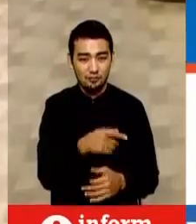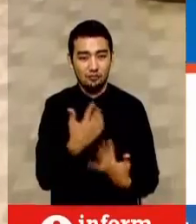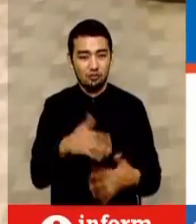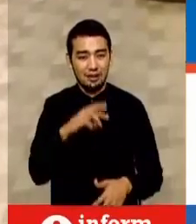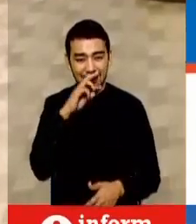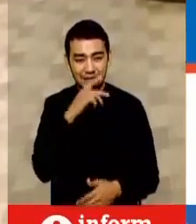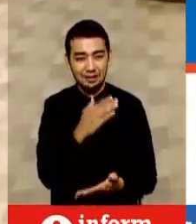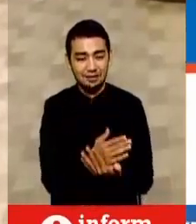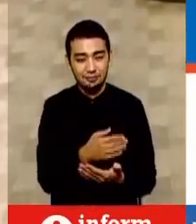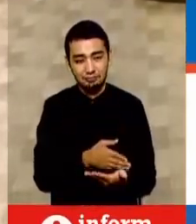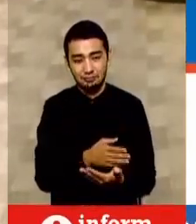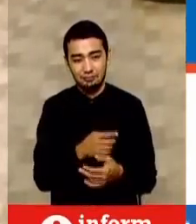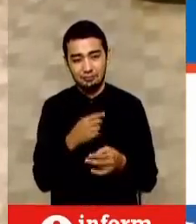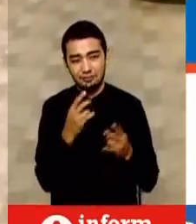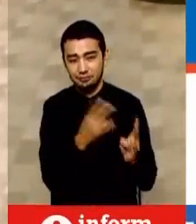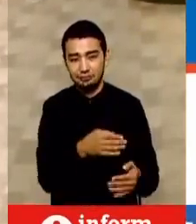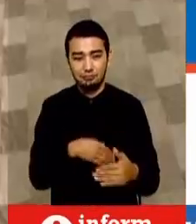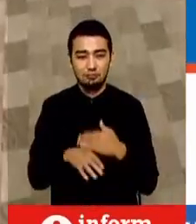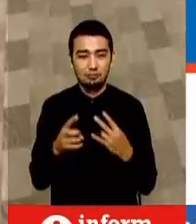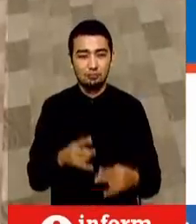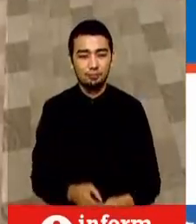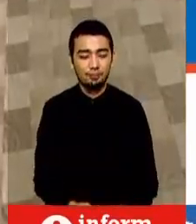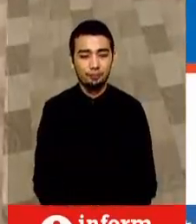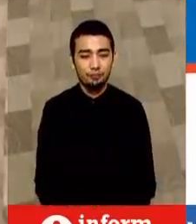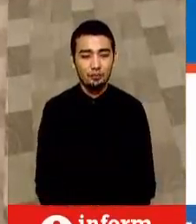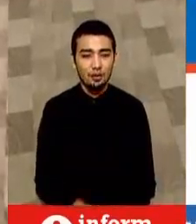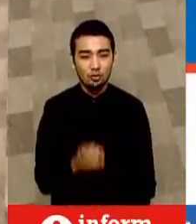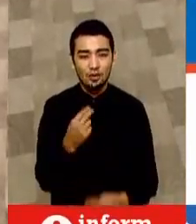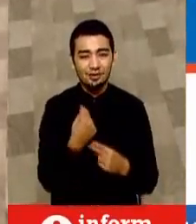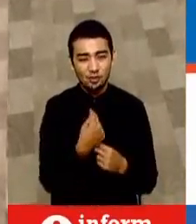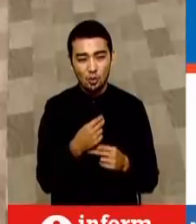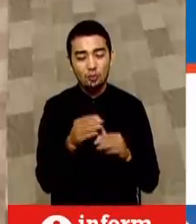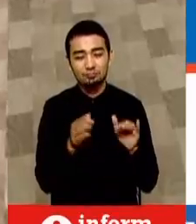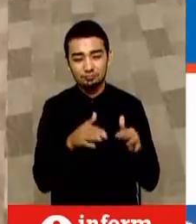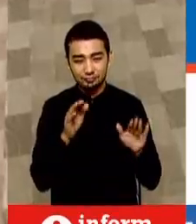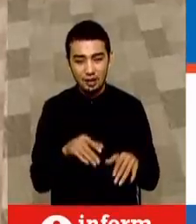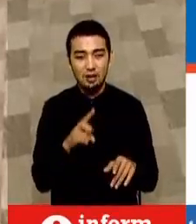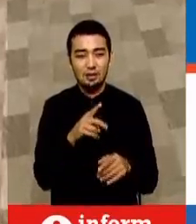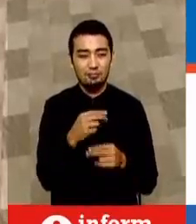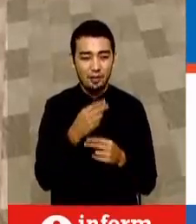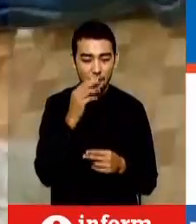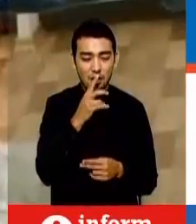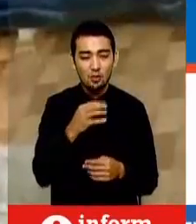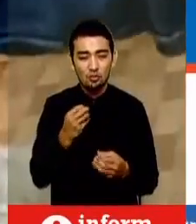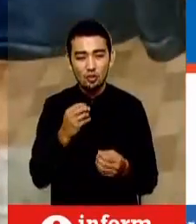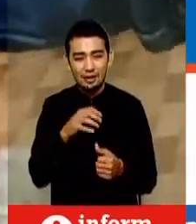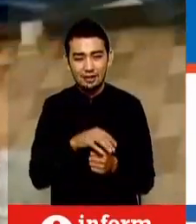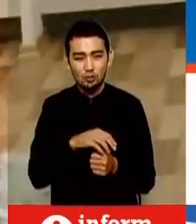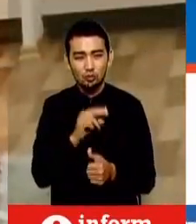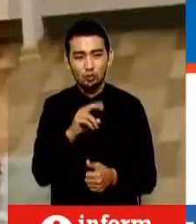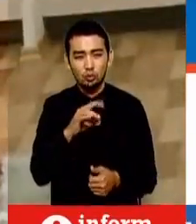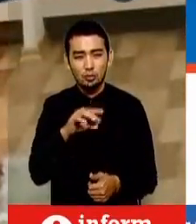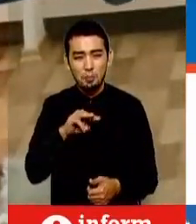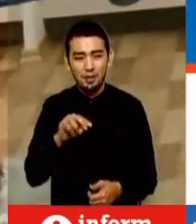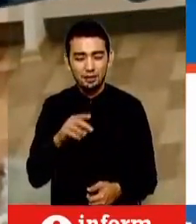ядовитый, обходим 10-й дорогой. Кроме лечения, некоторые люди употребляют ядовитые грибы еще и как дурман.